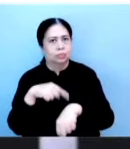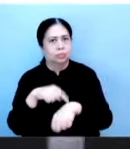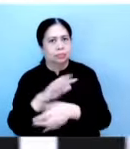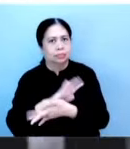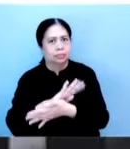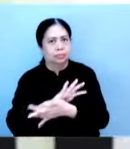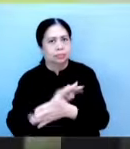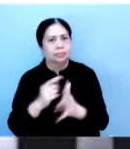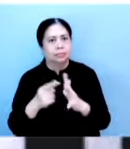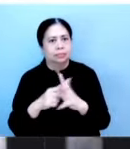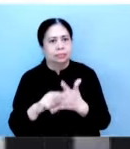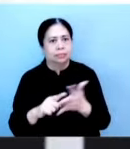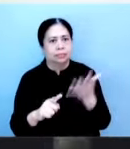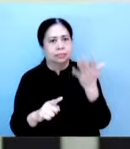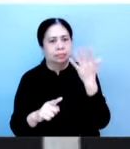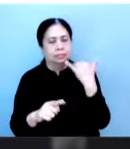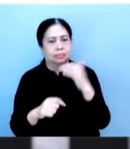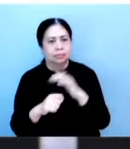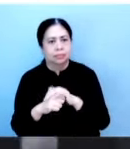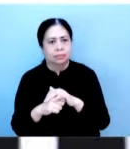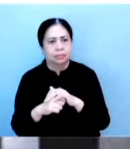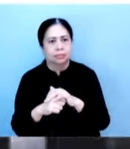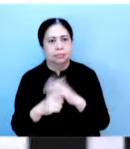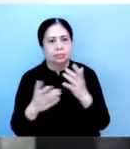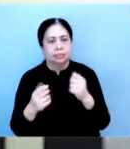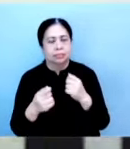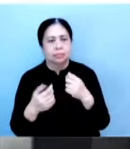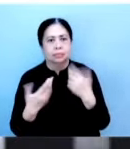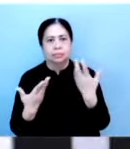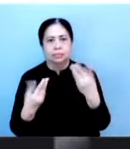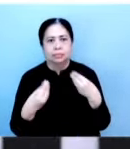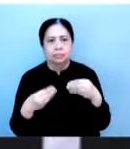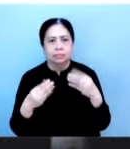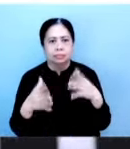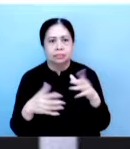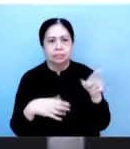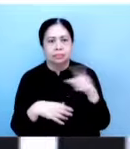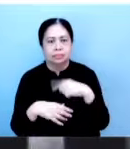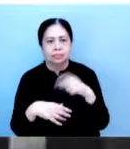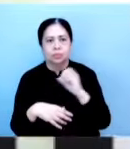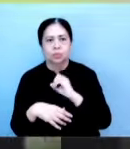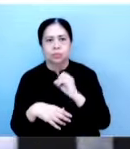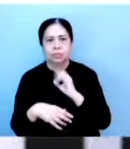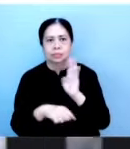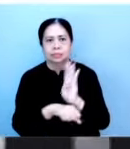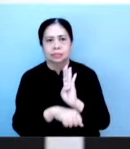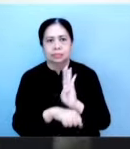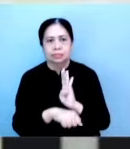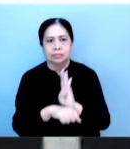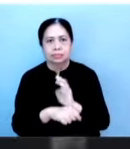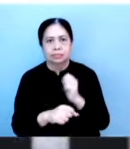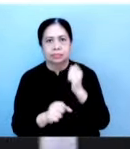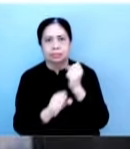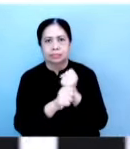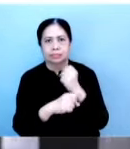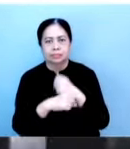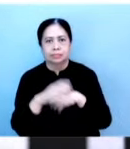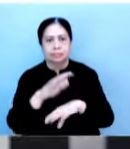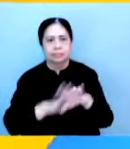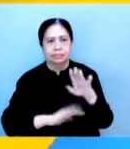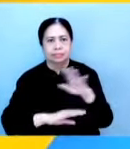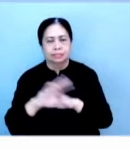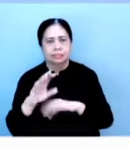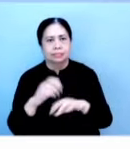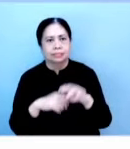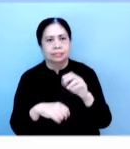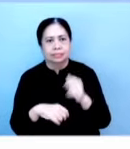sinimulan ng dating tactical coordinator and merchandizer na si Emil ang sariling negosyo naalang kamay by Emil m